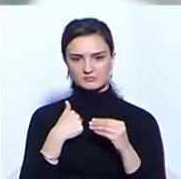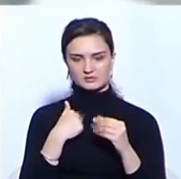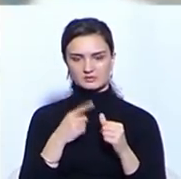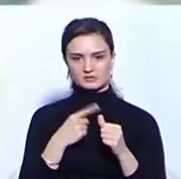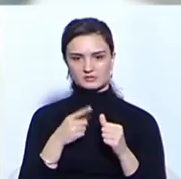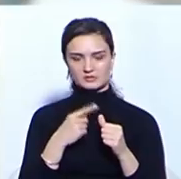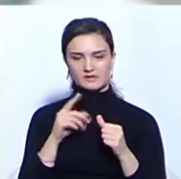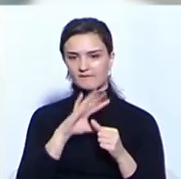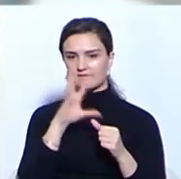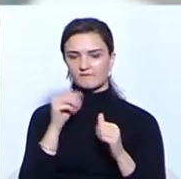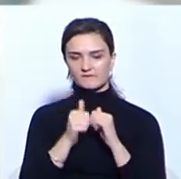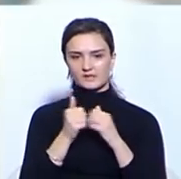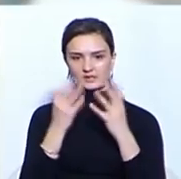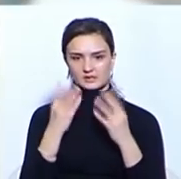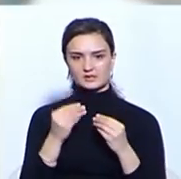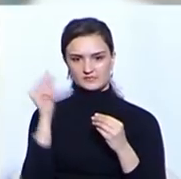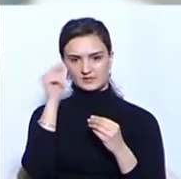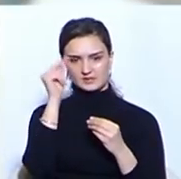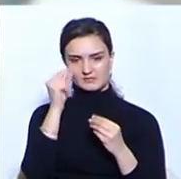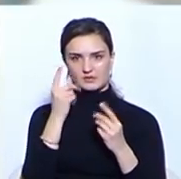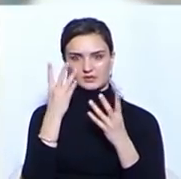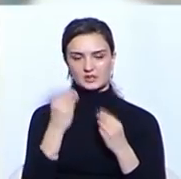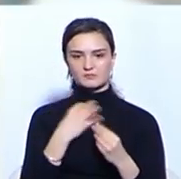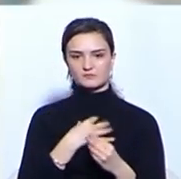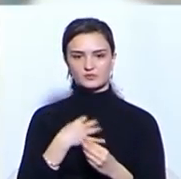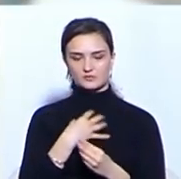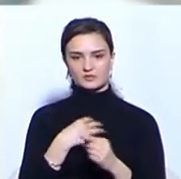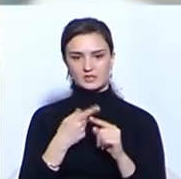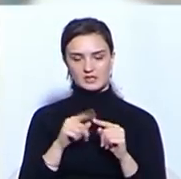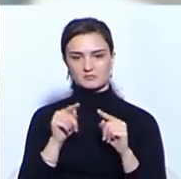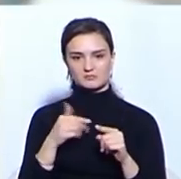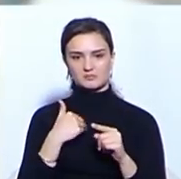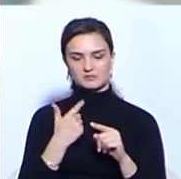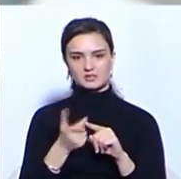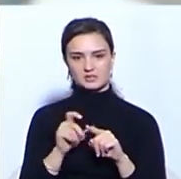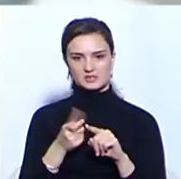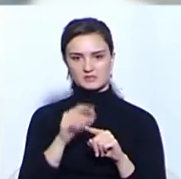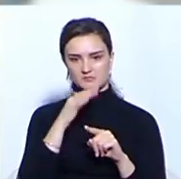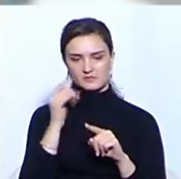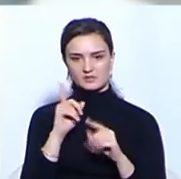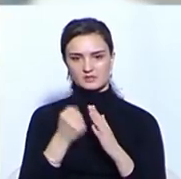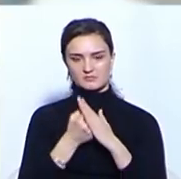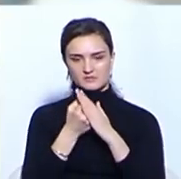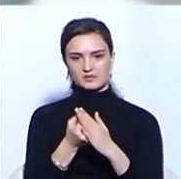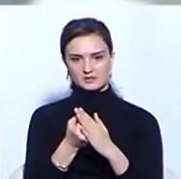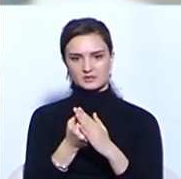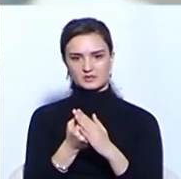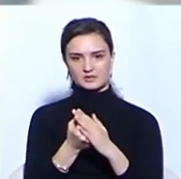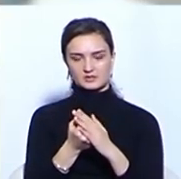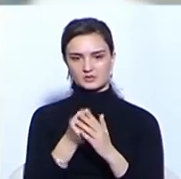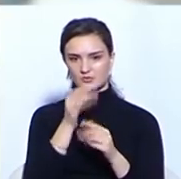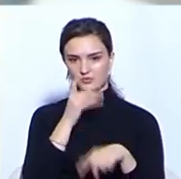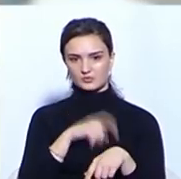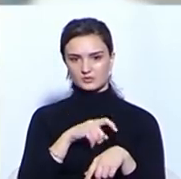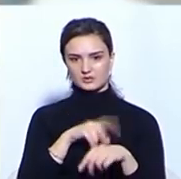ანუ ყველა დღის ფასივი სწავლე. ამითი მე მაგალითად ძალიან ბევრ ამას მივახციე. ანუ